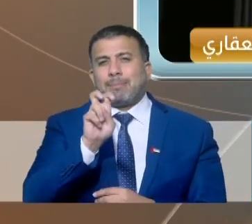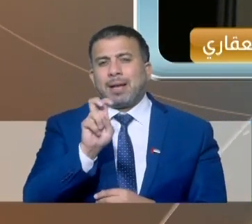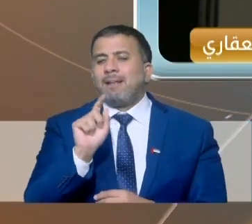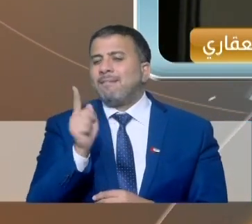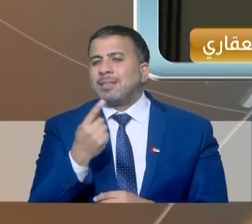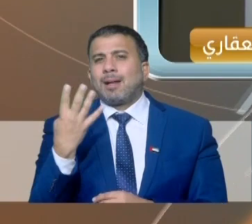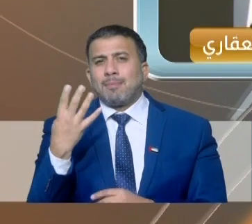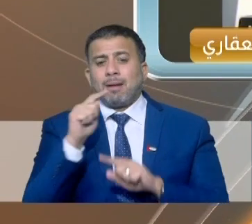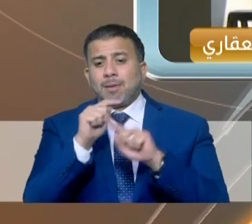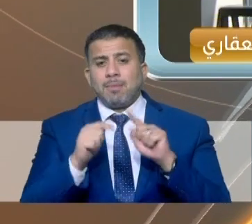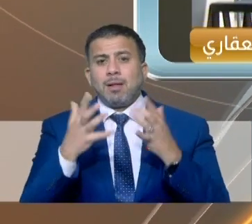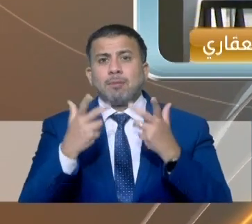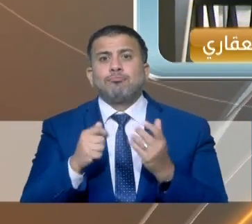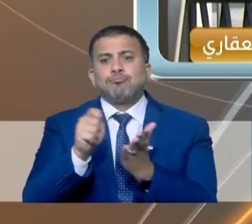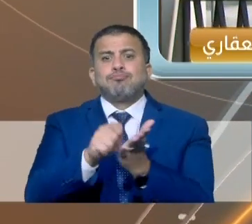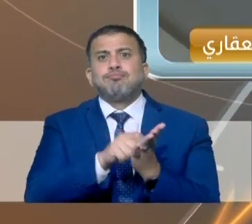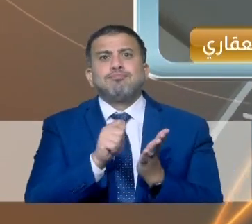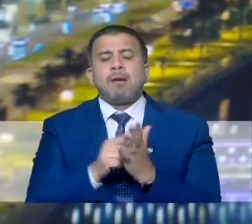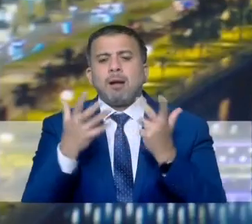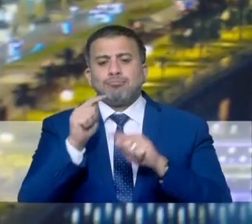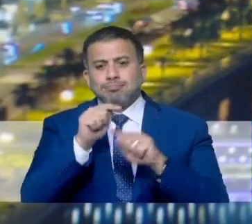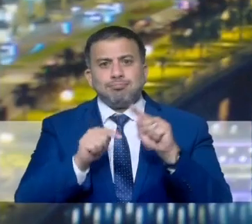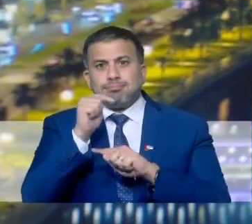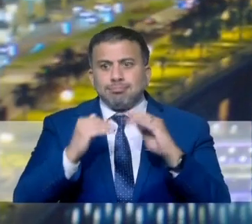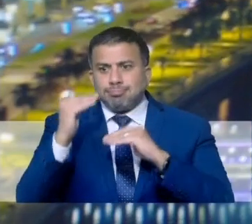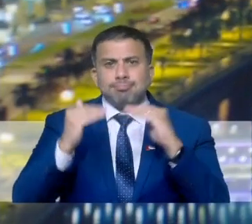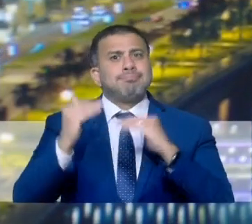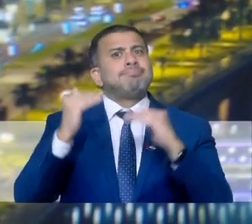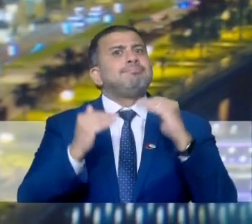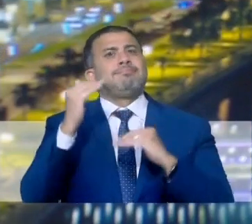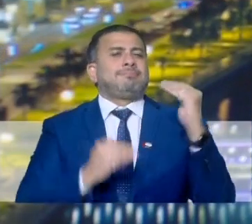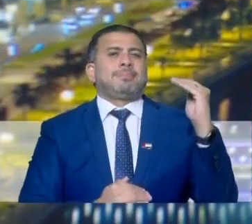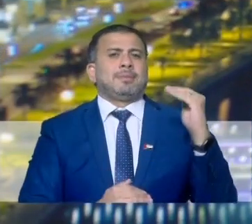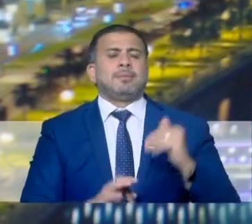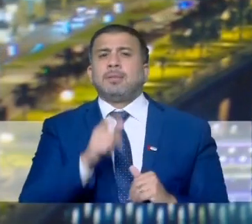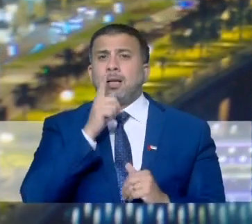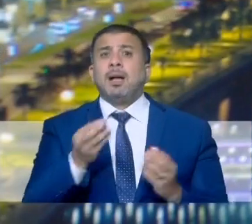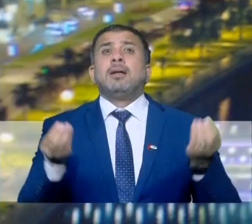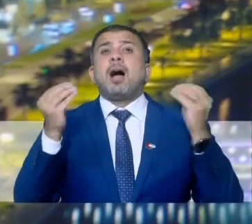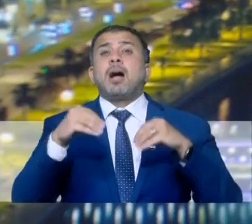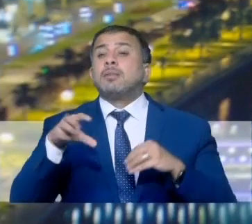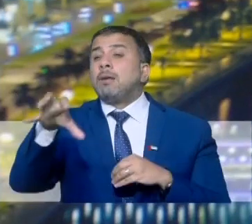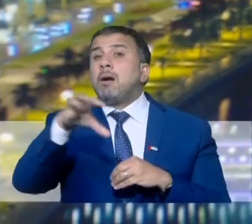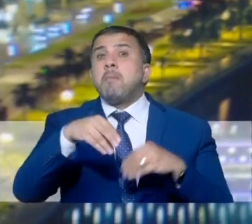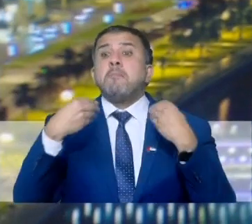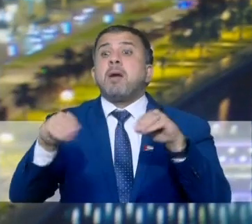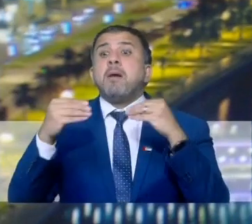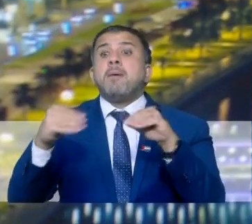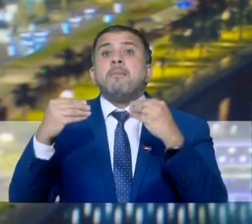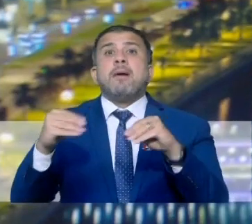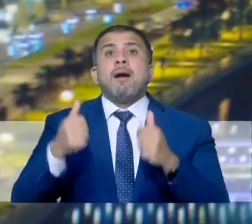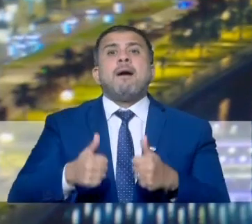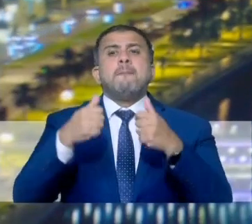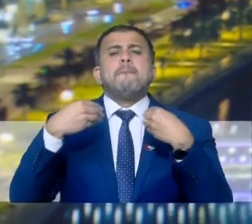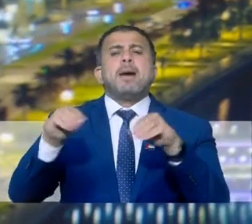78.4% من العدد الكلي للمعاملات. نعم، ماذا عن أكثر المناطق الجغرافية النشطة من حيث